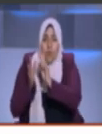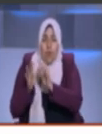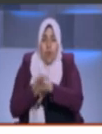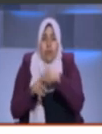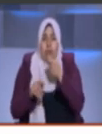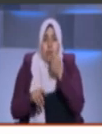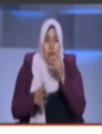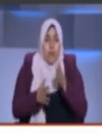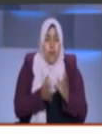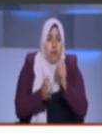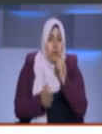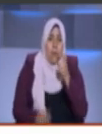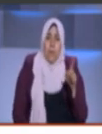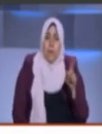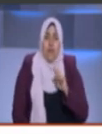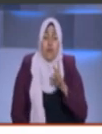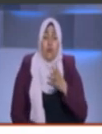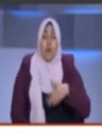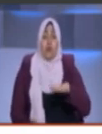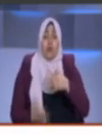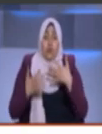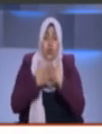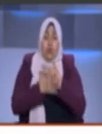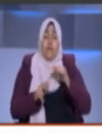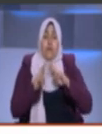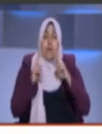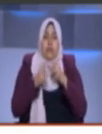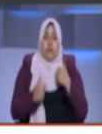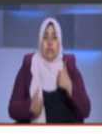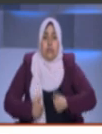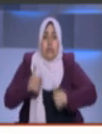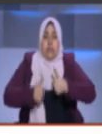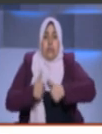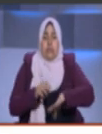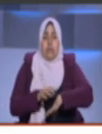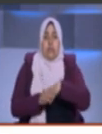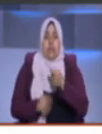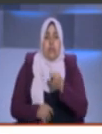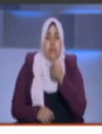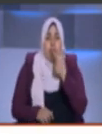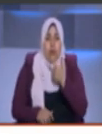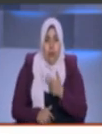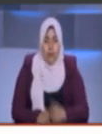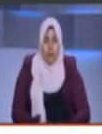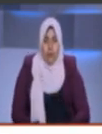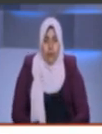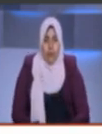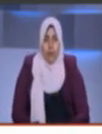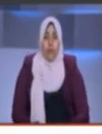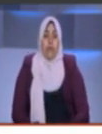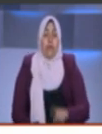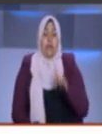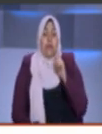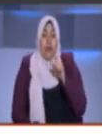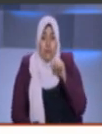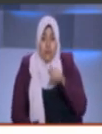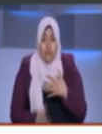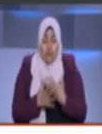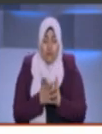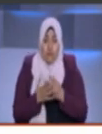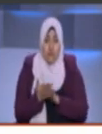كل الشركات في العالم تتسابق لإنتاج هذا اللقاح، وإذا لم يكن هناك